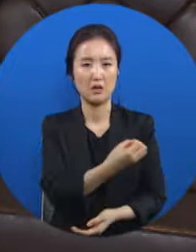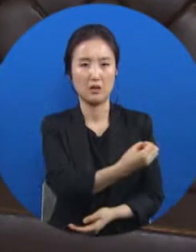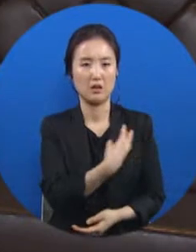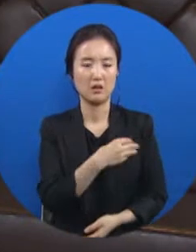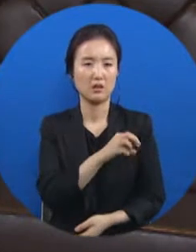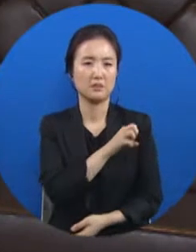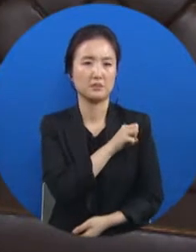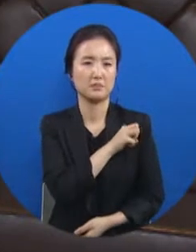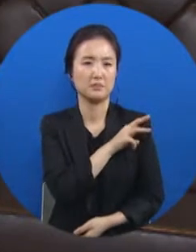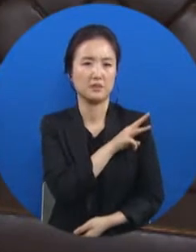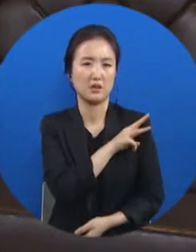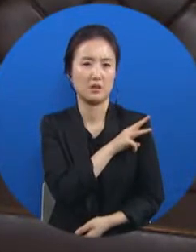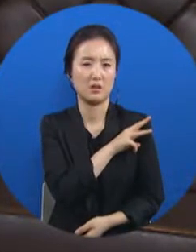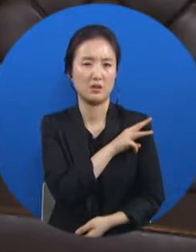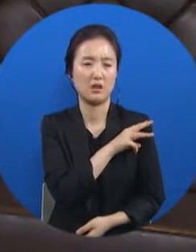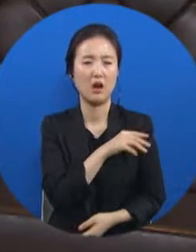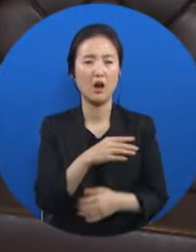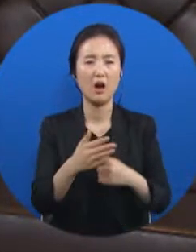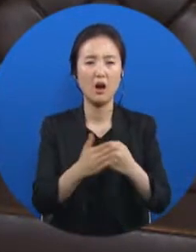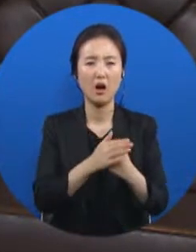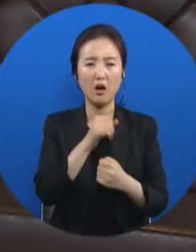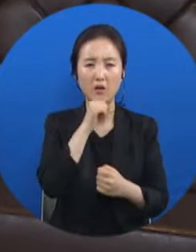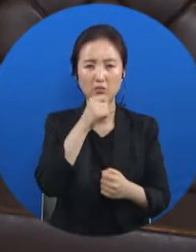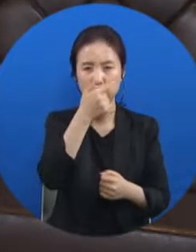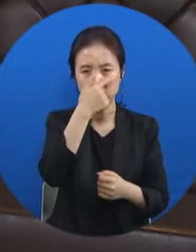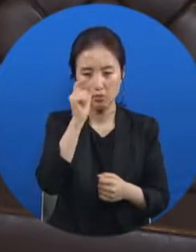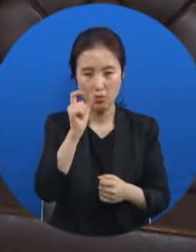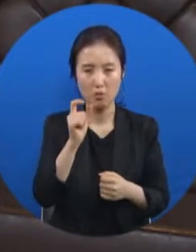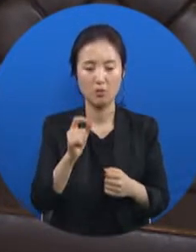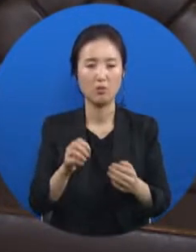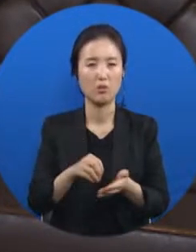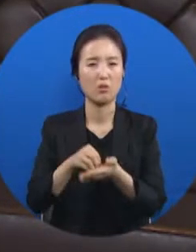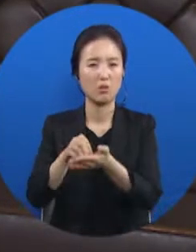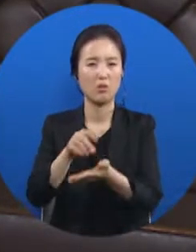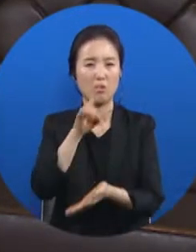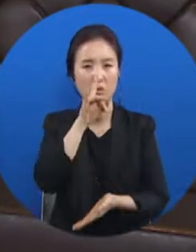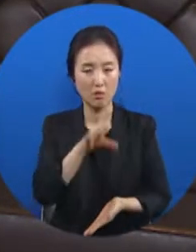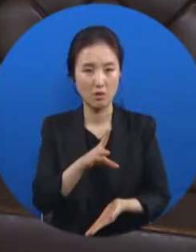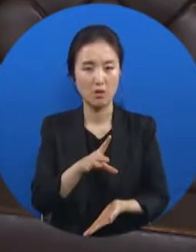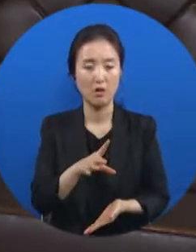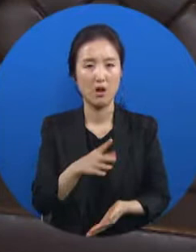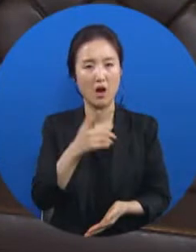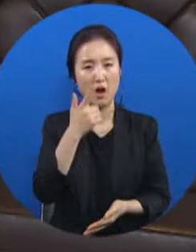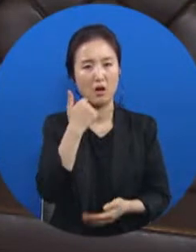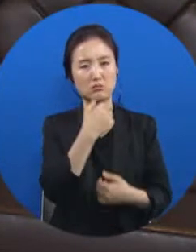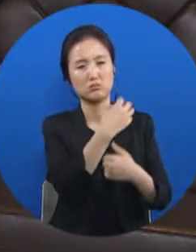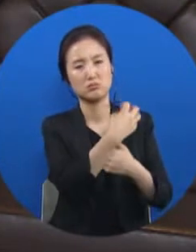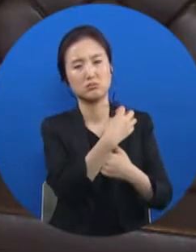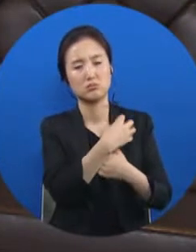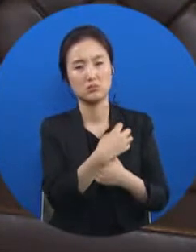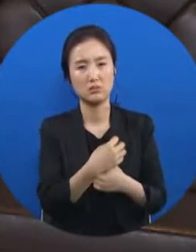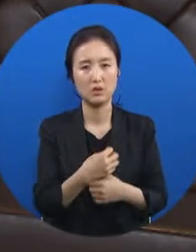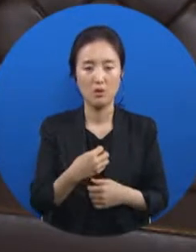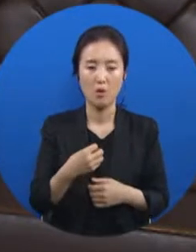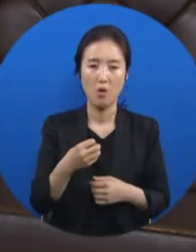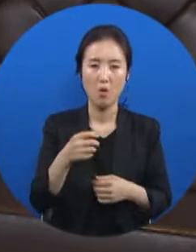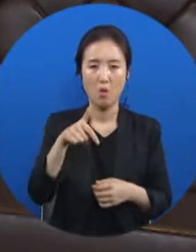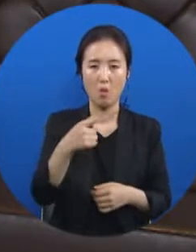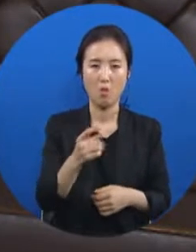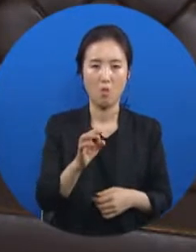갔어. 예, 아, 비참하더라고요. 저희 아버지는 너 이제 어떻게 할 거냐? 공고 못 가면 어떻게 할